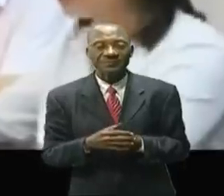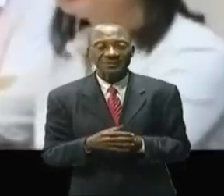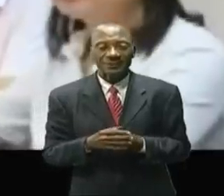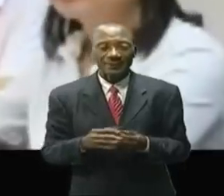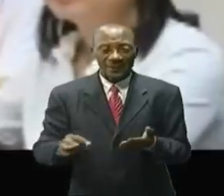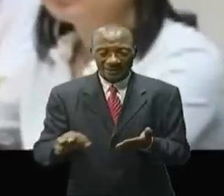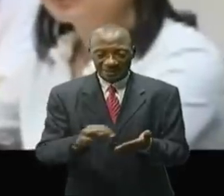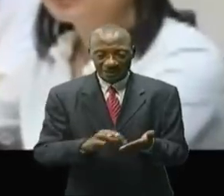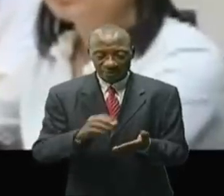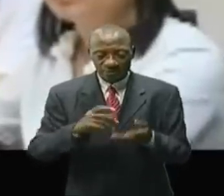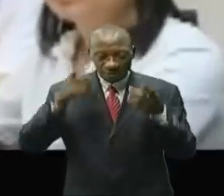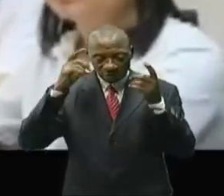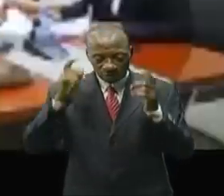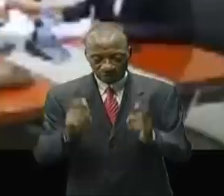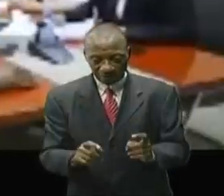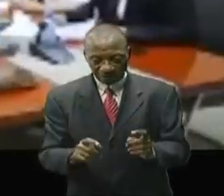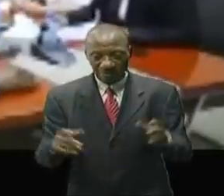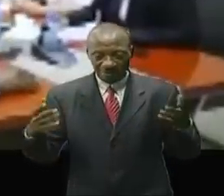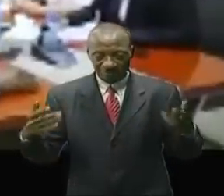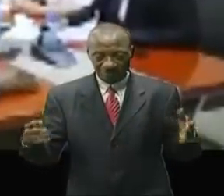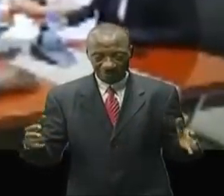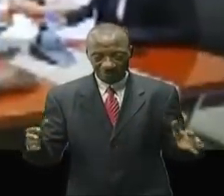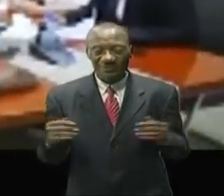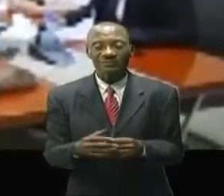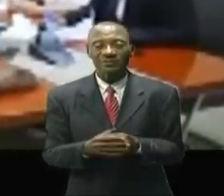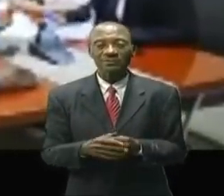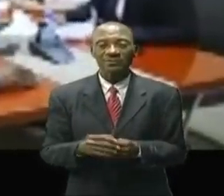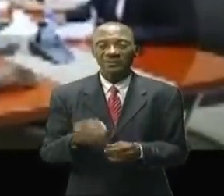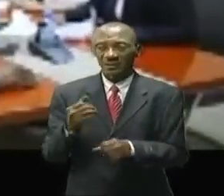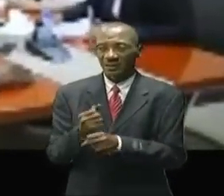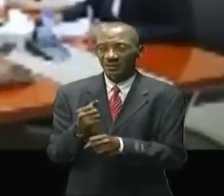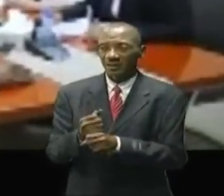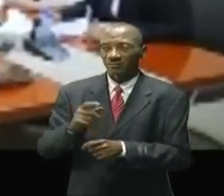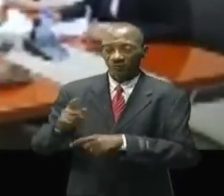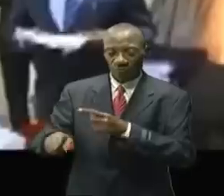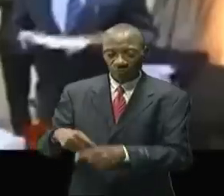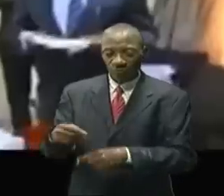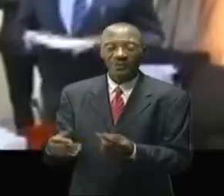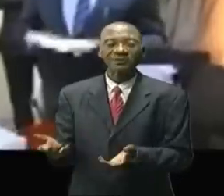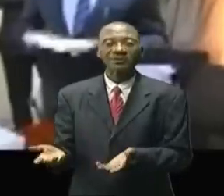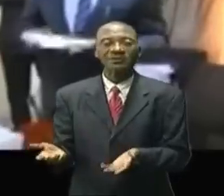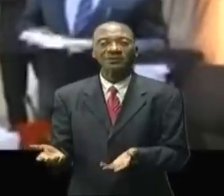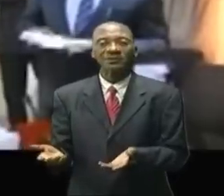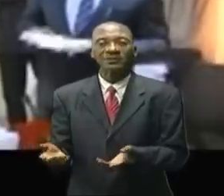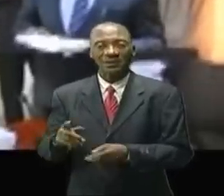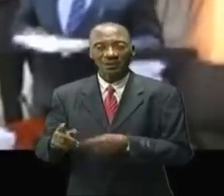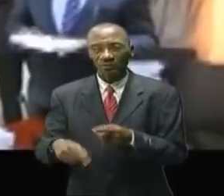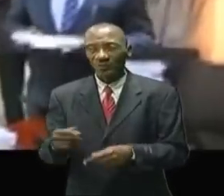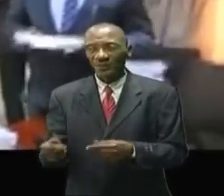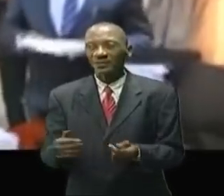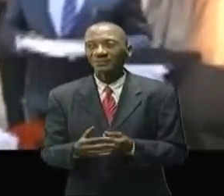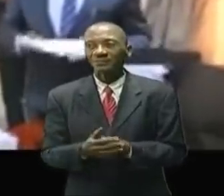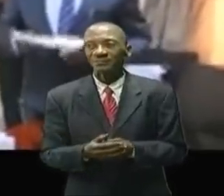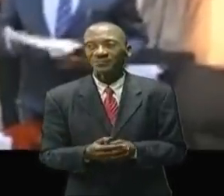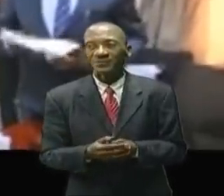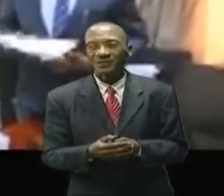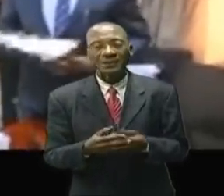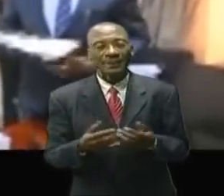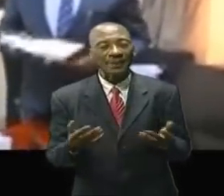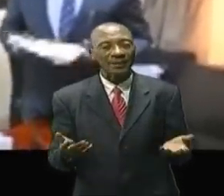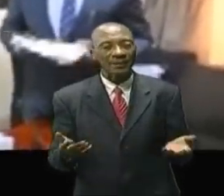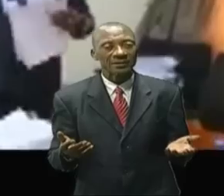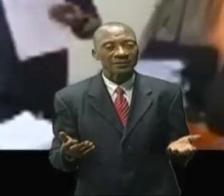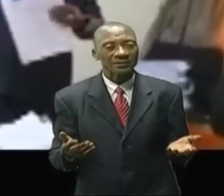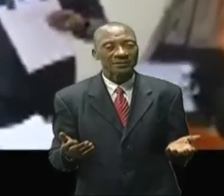des contrats des deux directeurs généraux de la CGT et celui de l'agence de pilotage des coordinations et de suivi des conversations en date